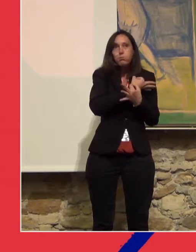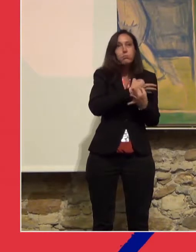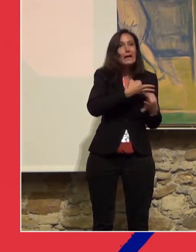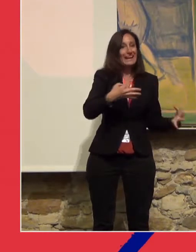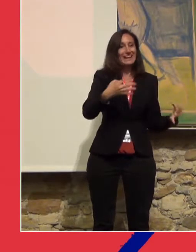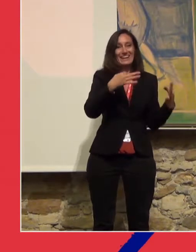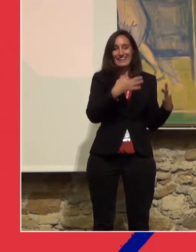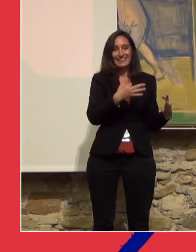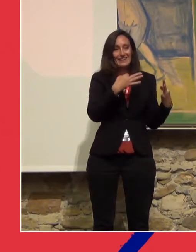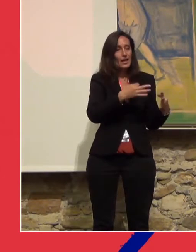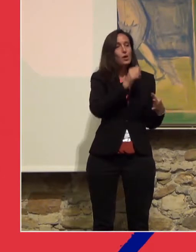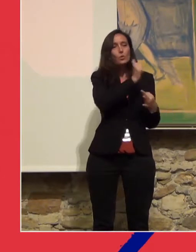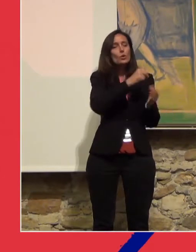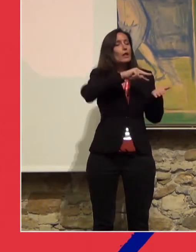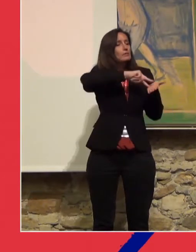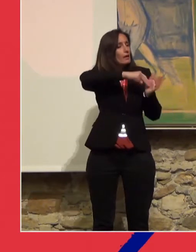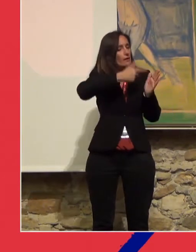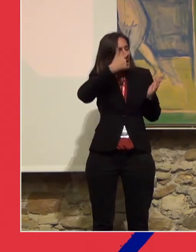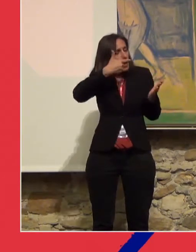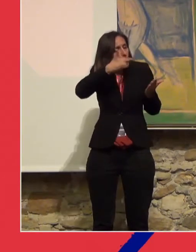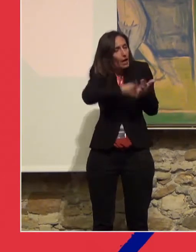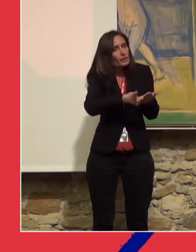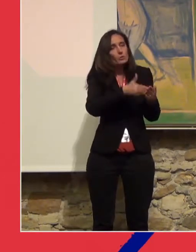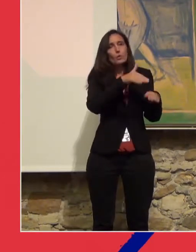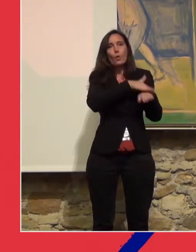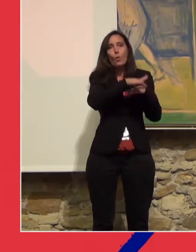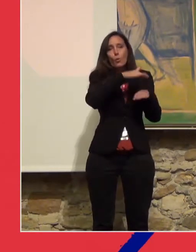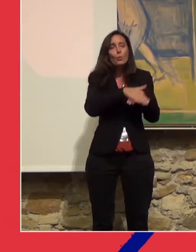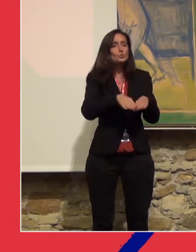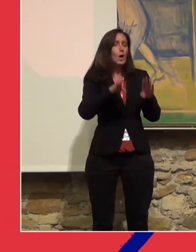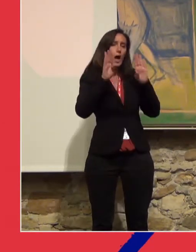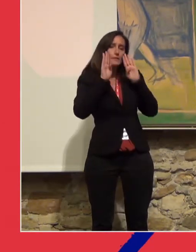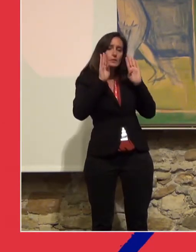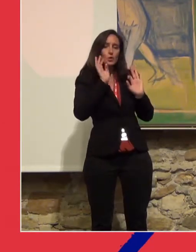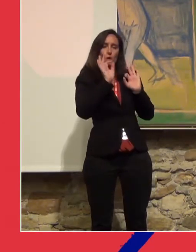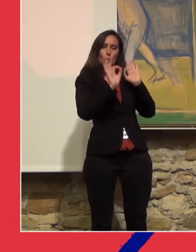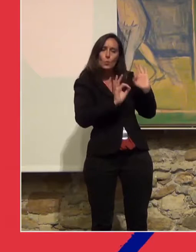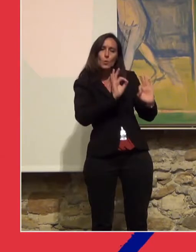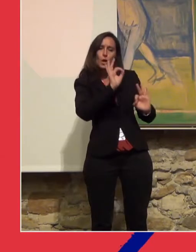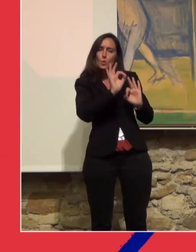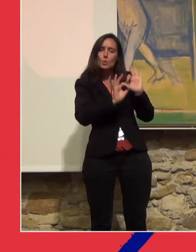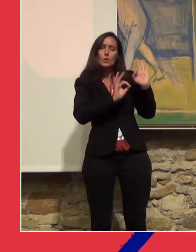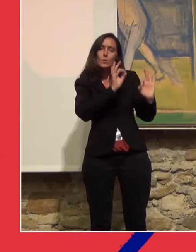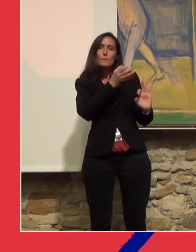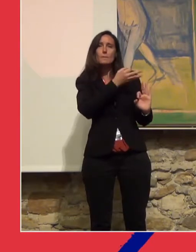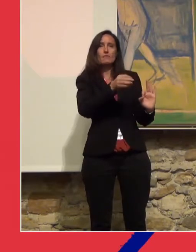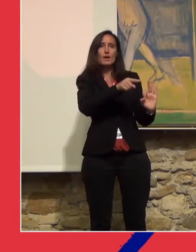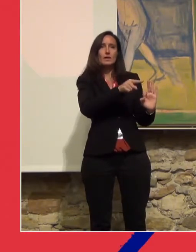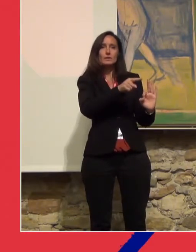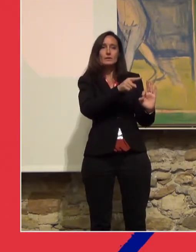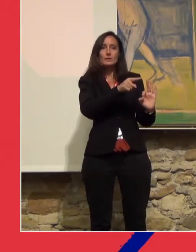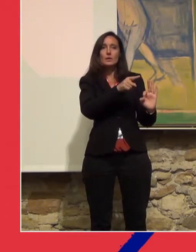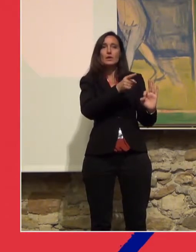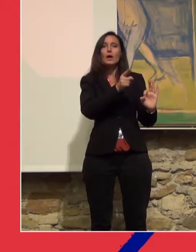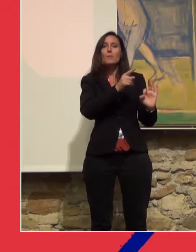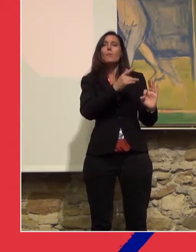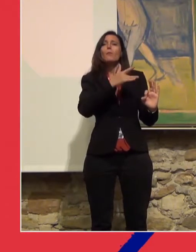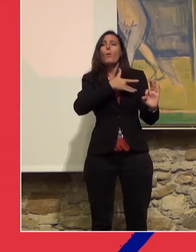tecniche appropriate, con l'attenzione dovuta, mettendoci la preghiera del cuore.